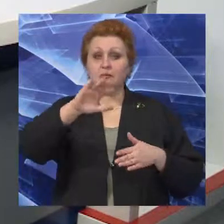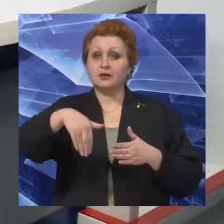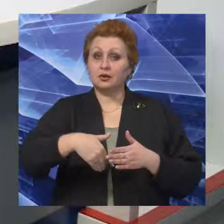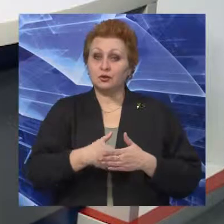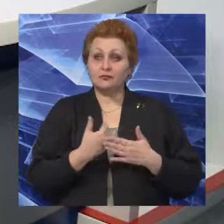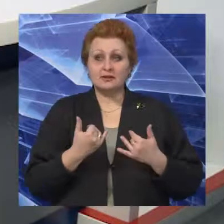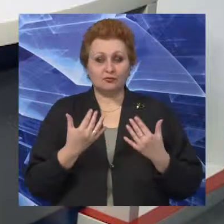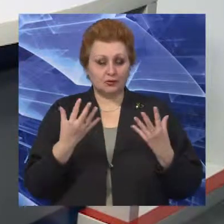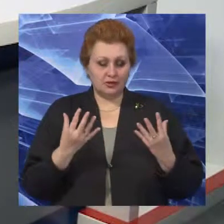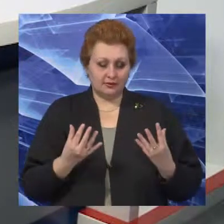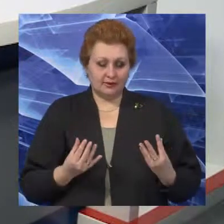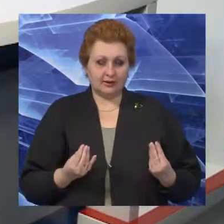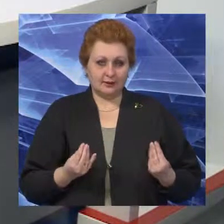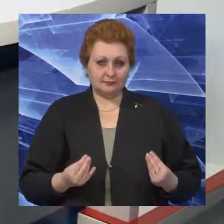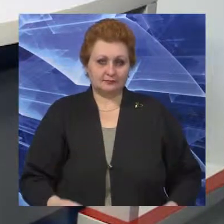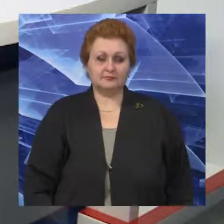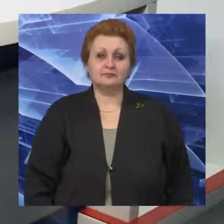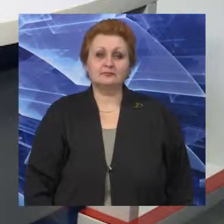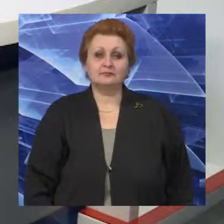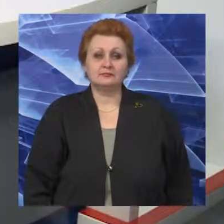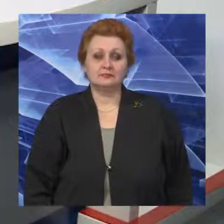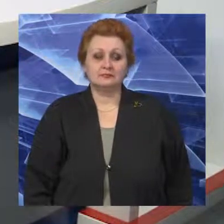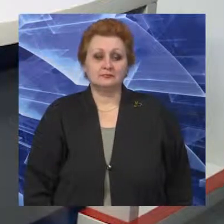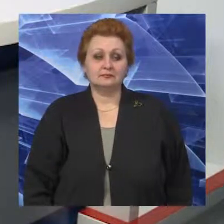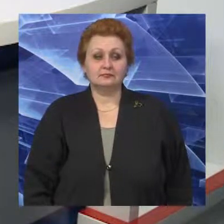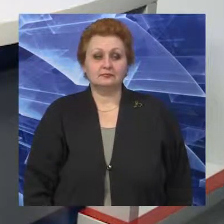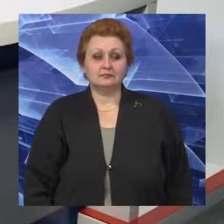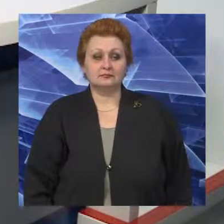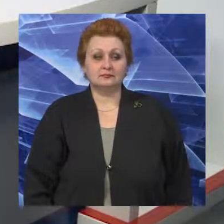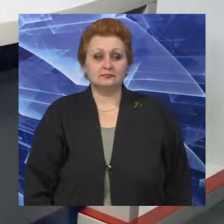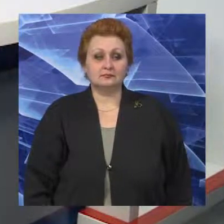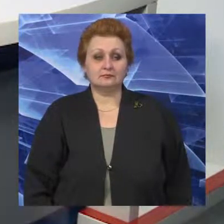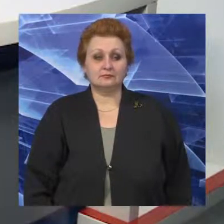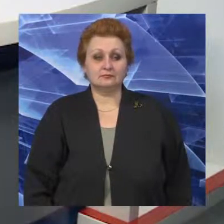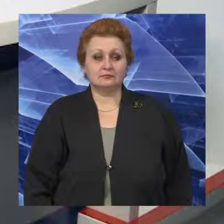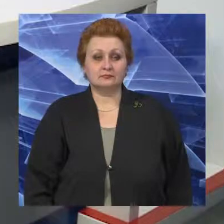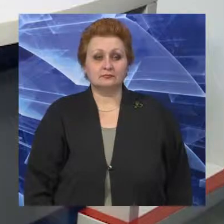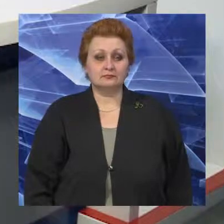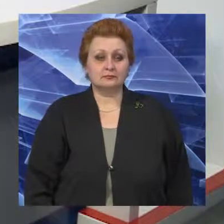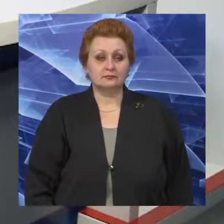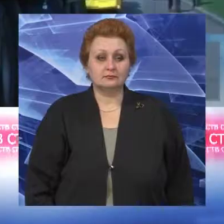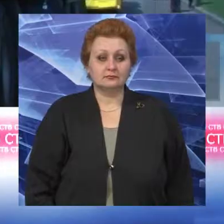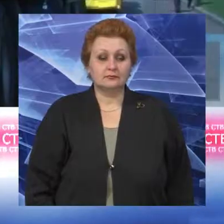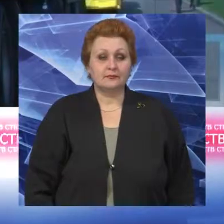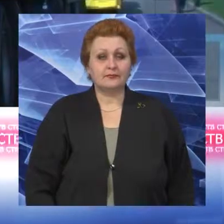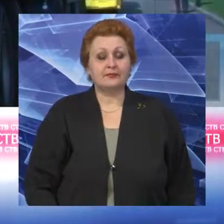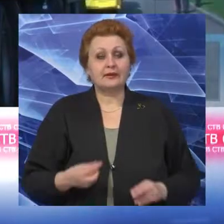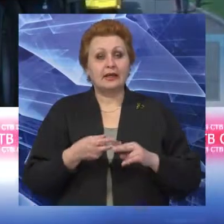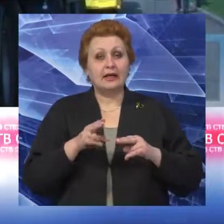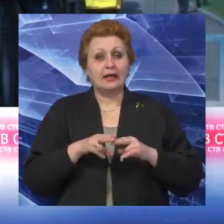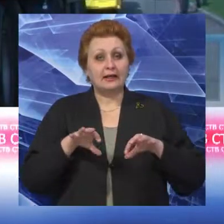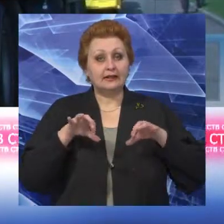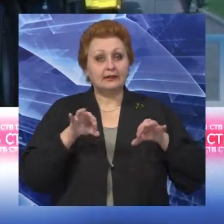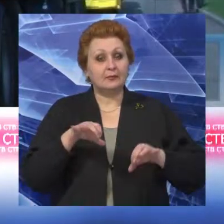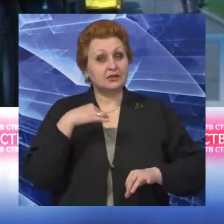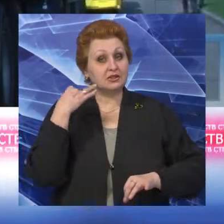Здравствуйте, в эфире информационная программа «День». С главными событиями к этому часу мои коллеги и я, Светлана Лач. Сегодня в выпуске. Эти грузовики